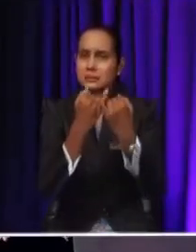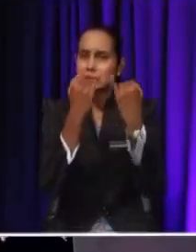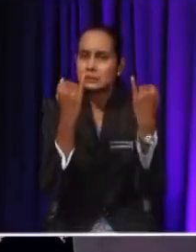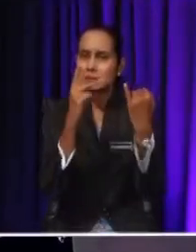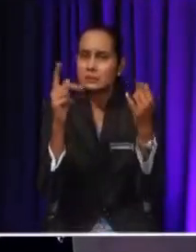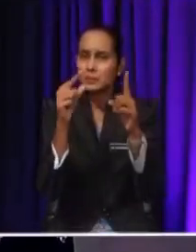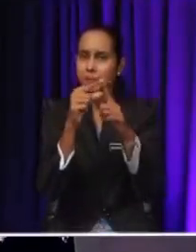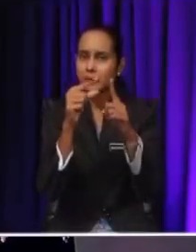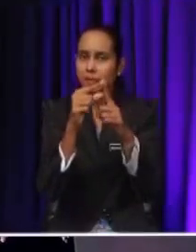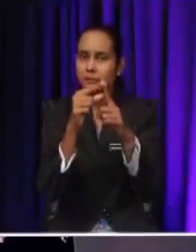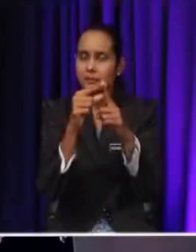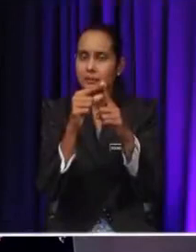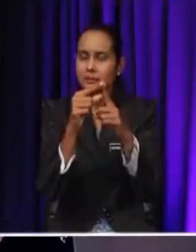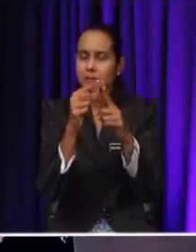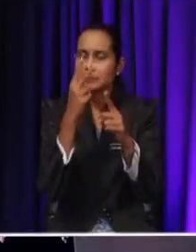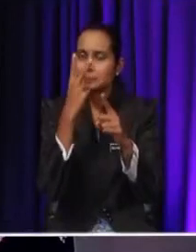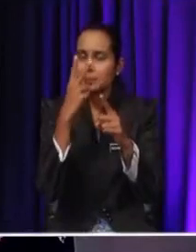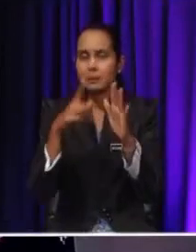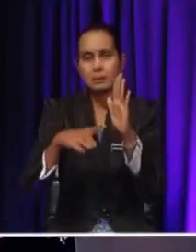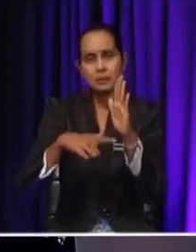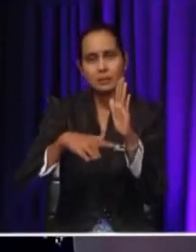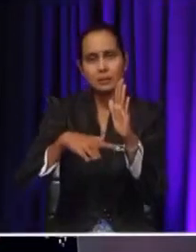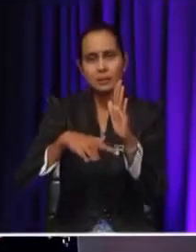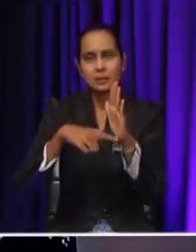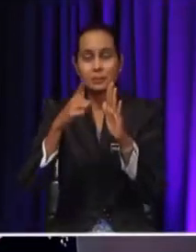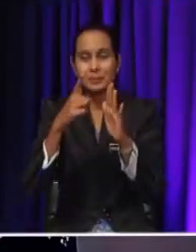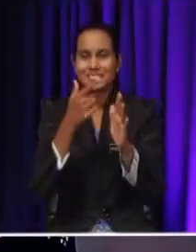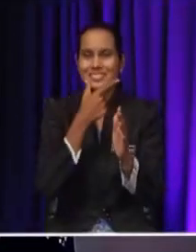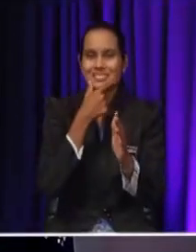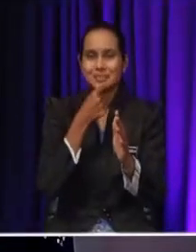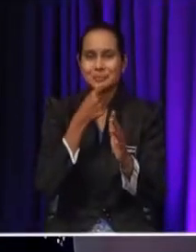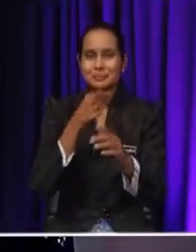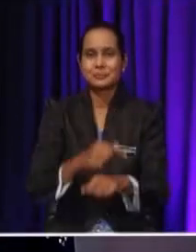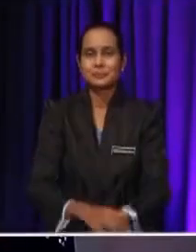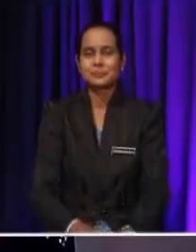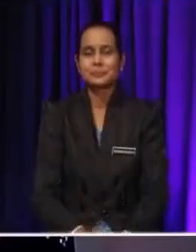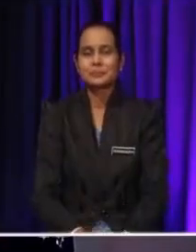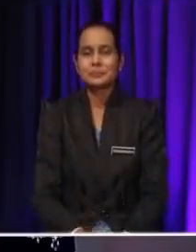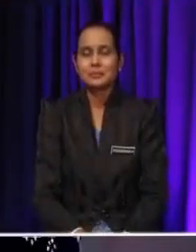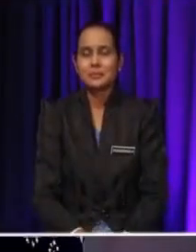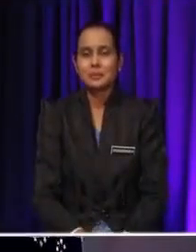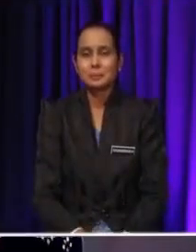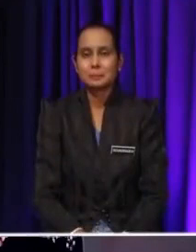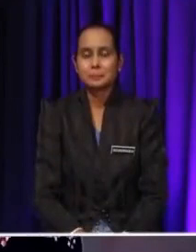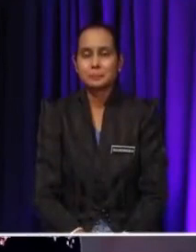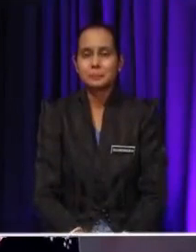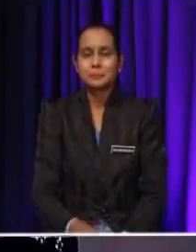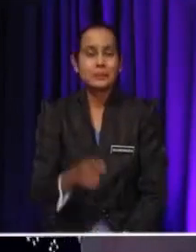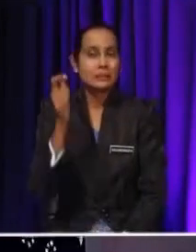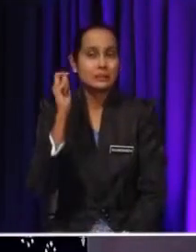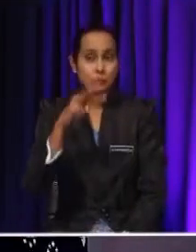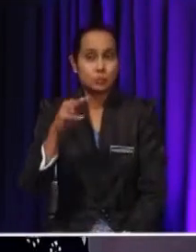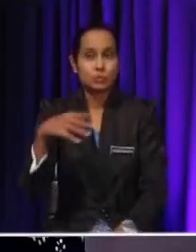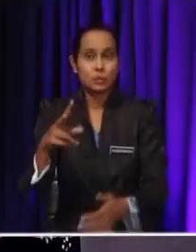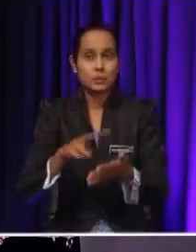Fatihah itu supaya nampak lebih kita dengar Lebih sedap jadikan Fatihah Fatihah jadi